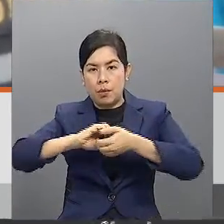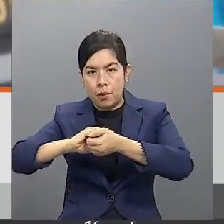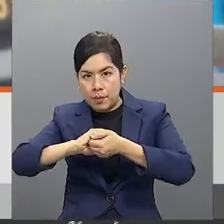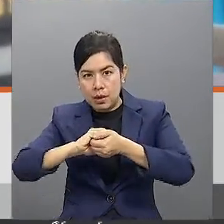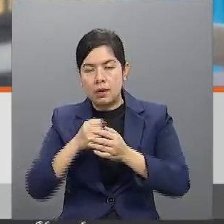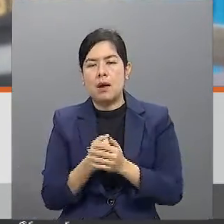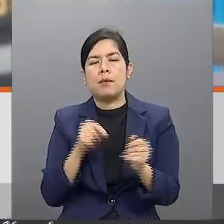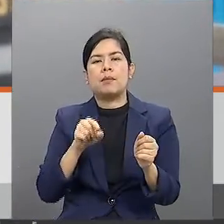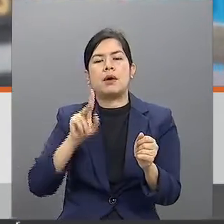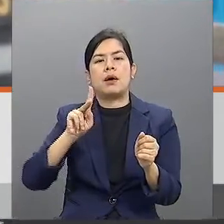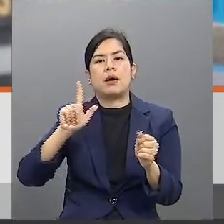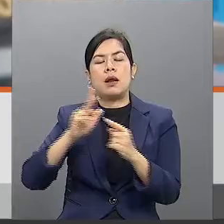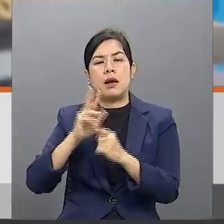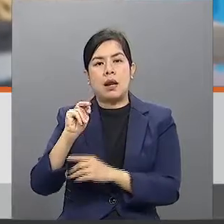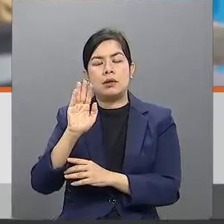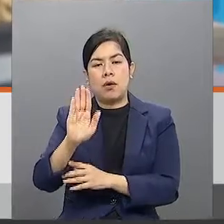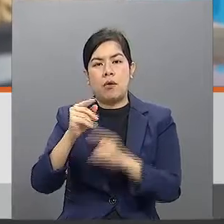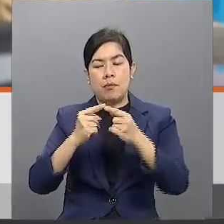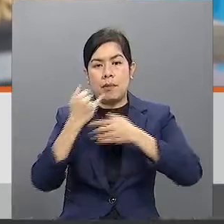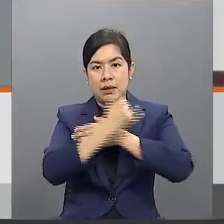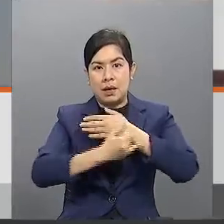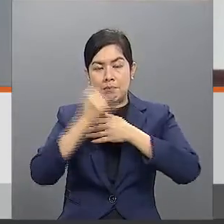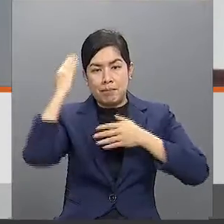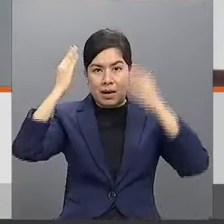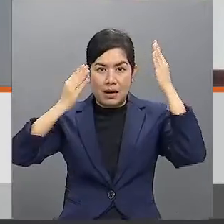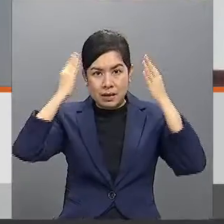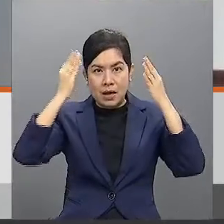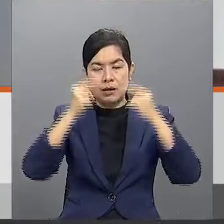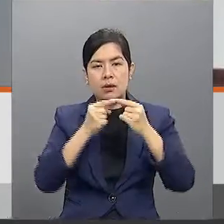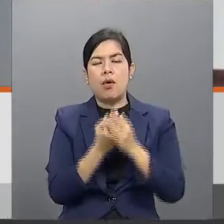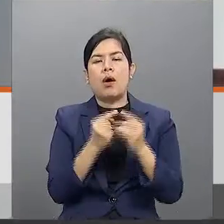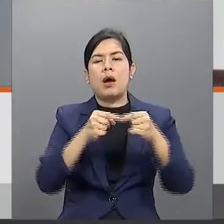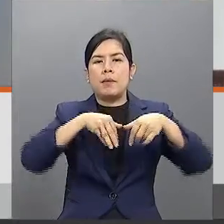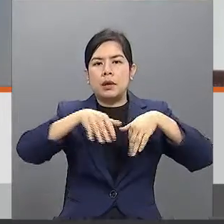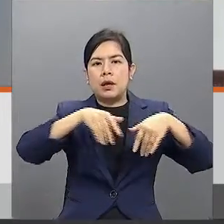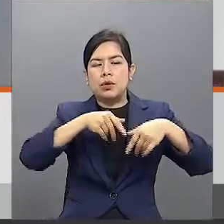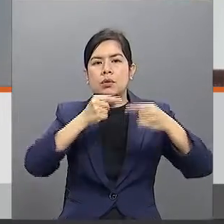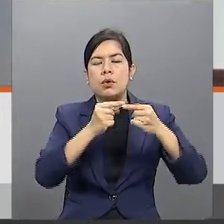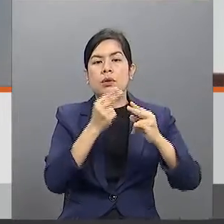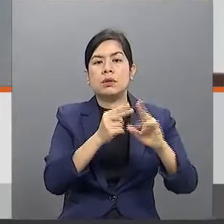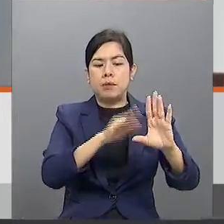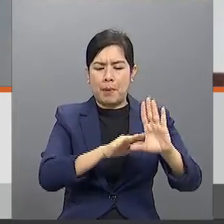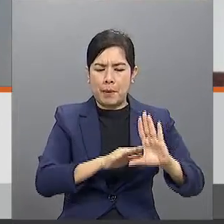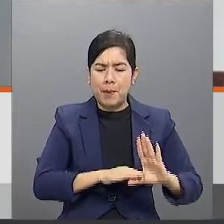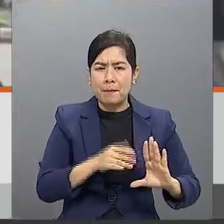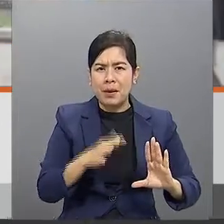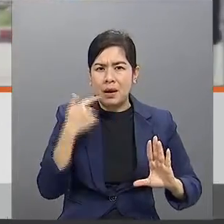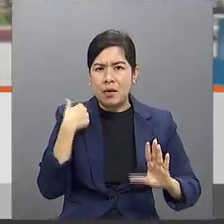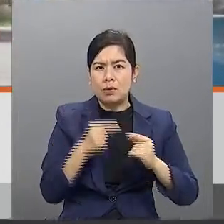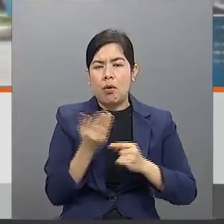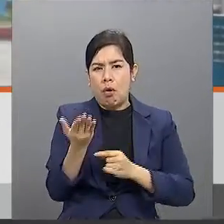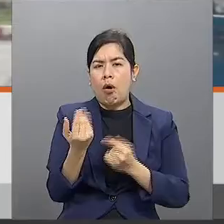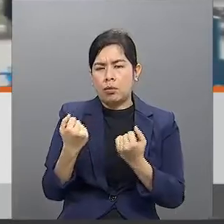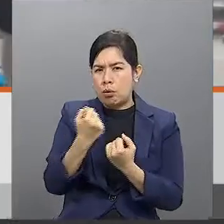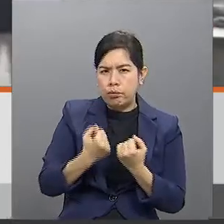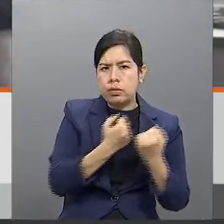ชาชนลงทะเบียนเพื่อนำยานพาหนะกลับประเทศเพราะบางคนต้องนำรถไปฝากญาติเต็นท์รถหรือเกิดการชำรุดไ